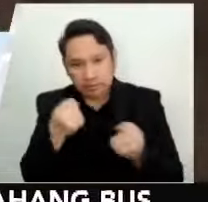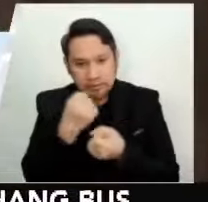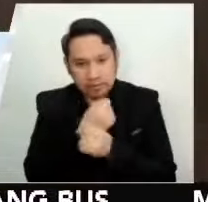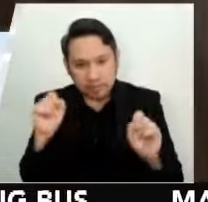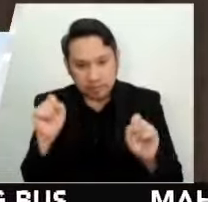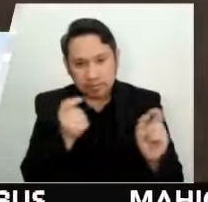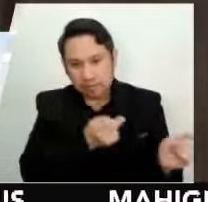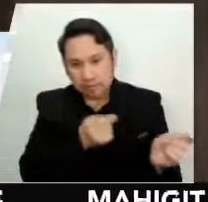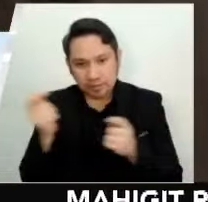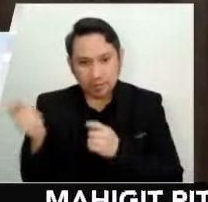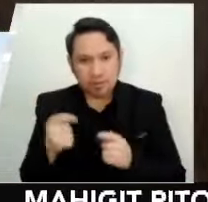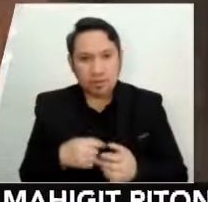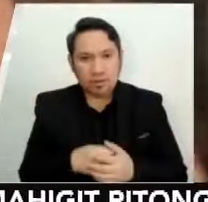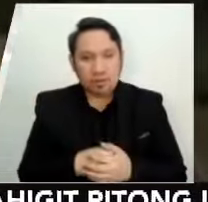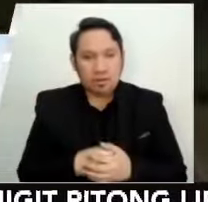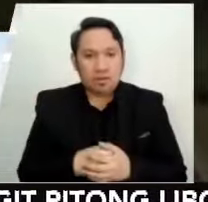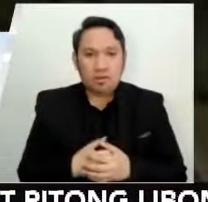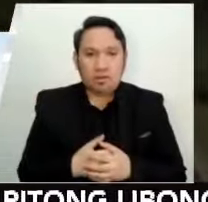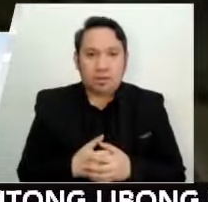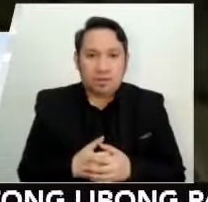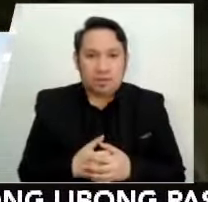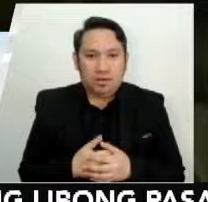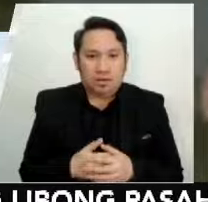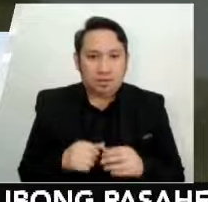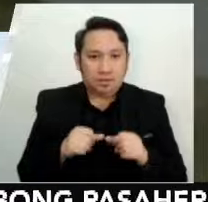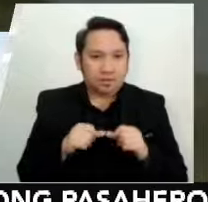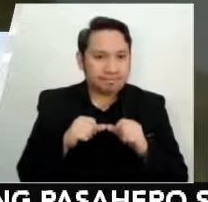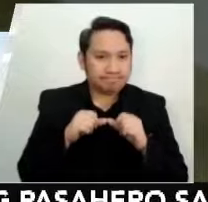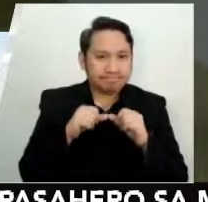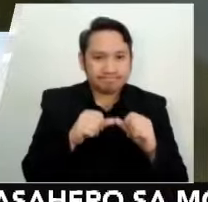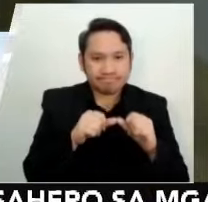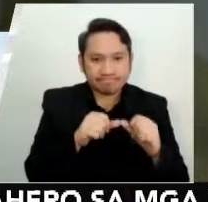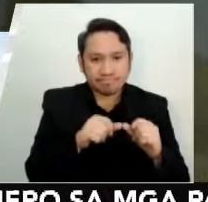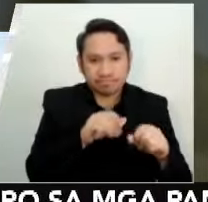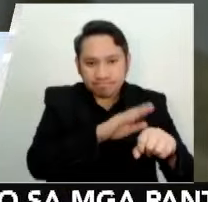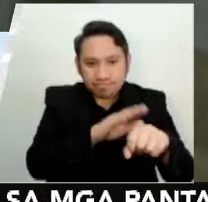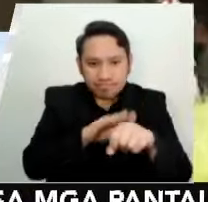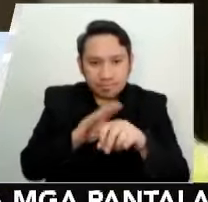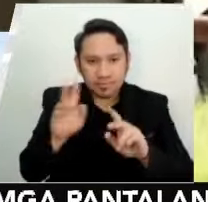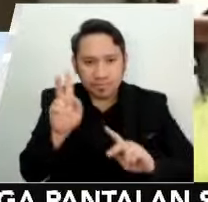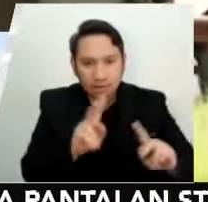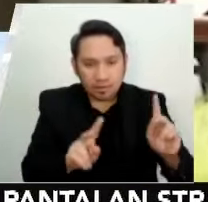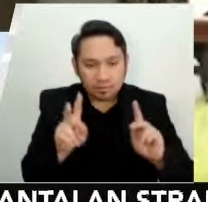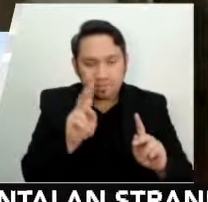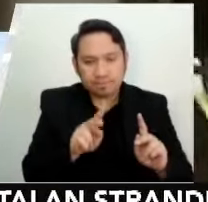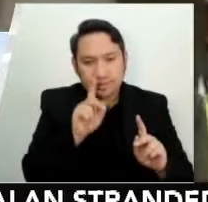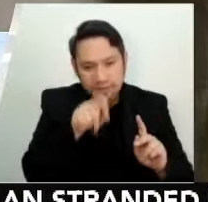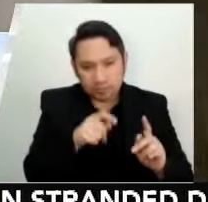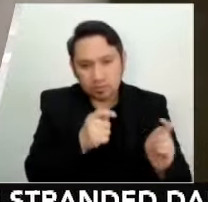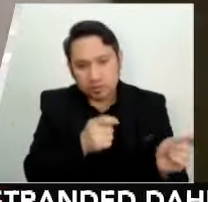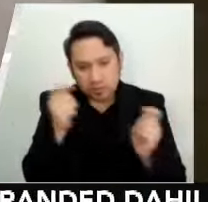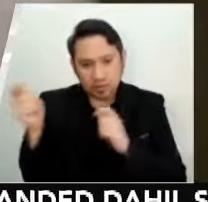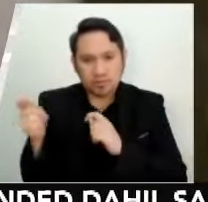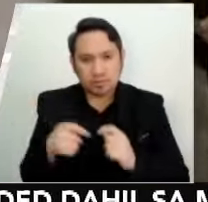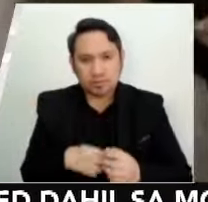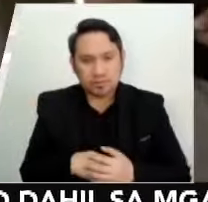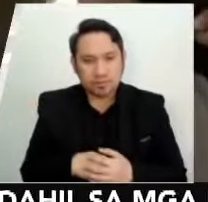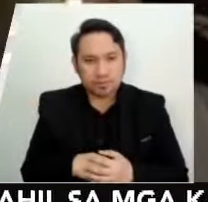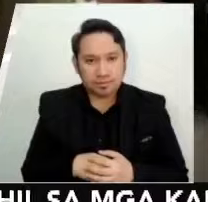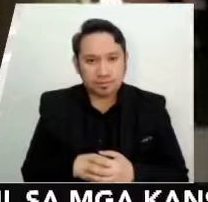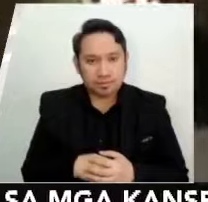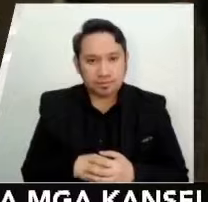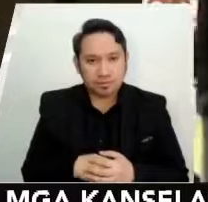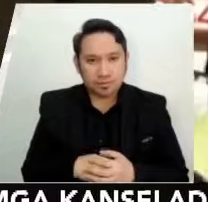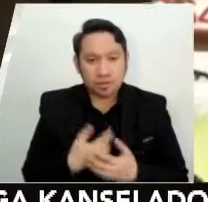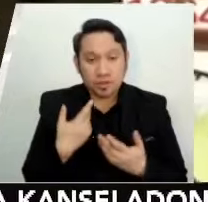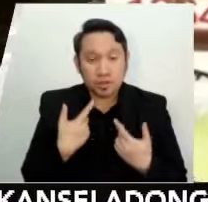kailangan. Tuloy-tuloy ang pagpapalikas ng otoridad sa mga residenteng nakatira sa mga low-lying area. Nagkasalubong na ang Pinakanawan River at saka Cagayan